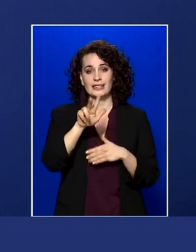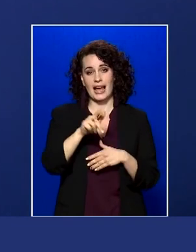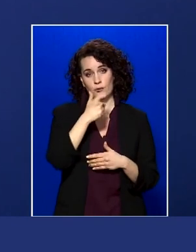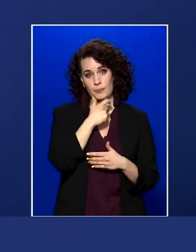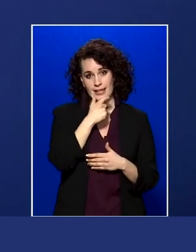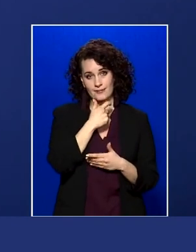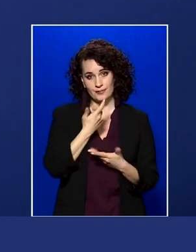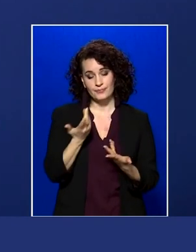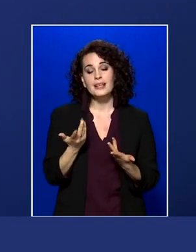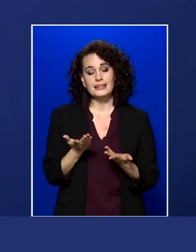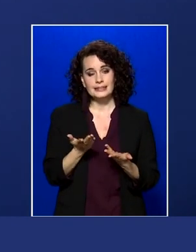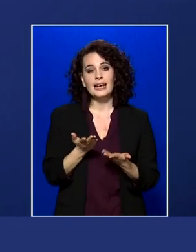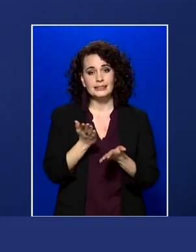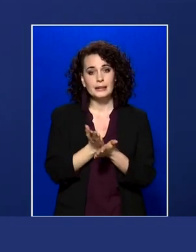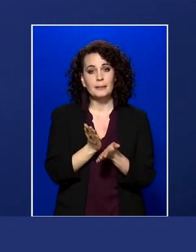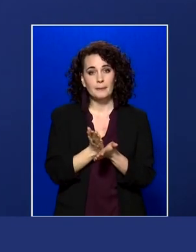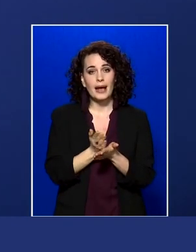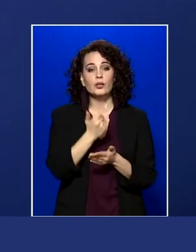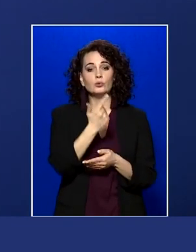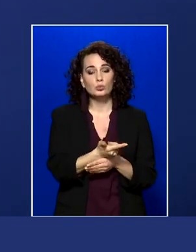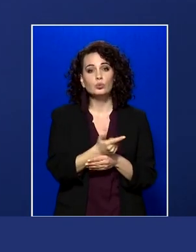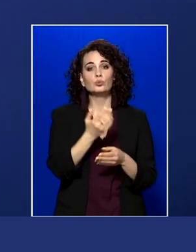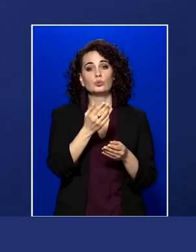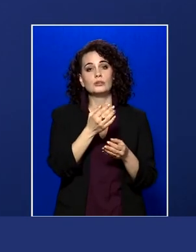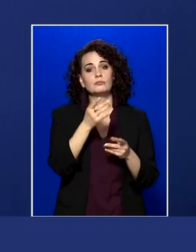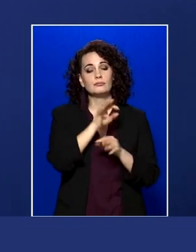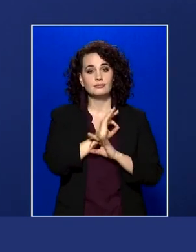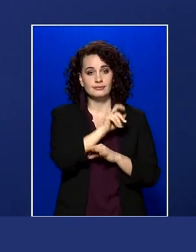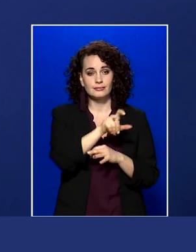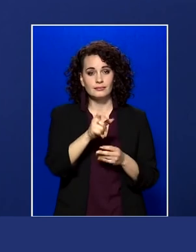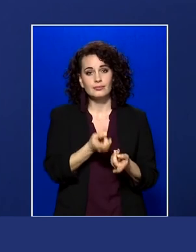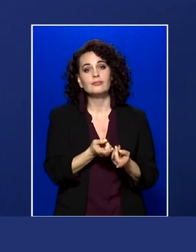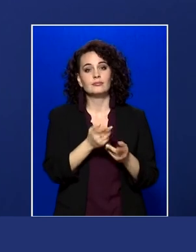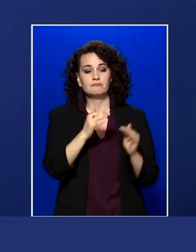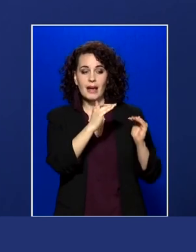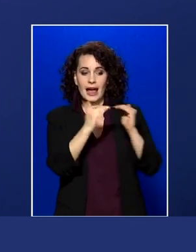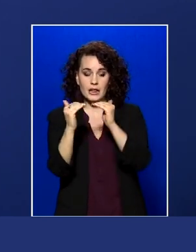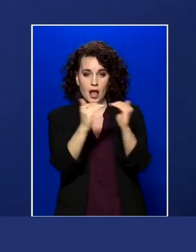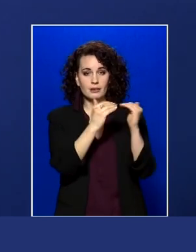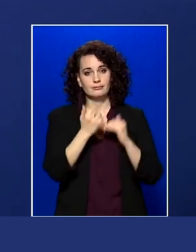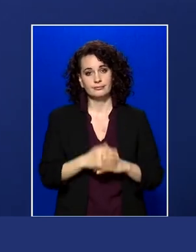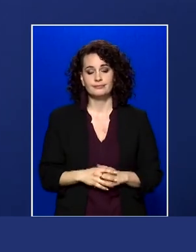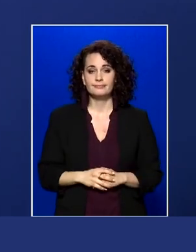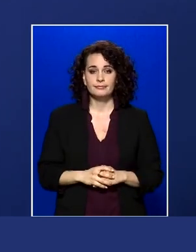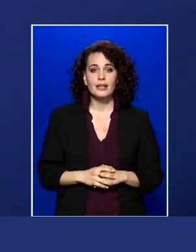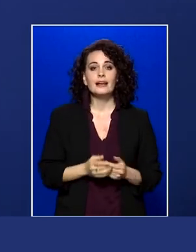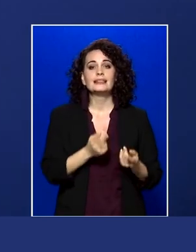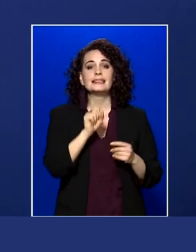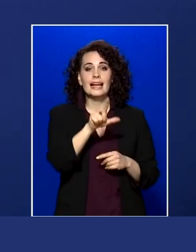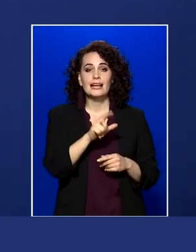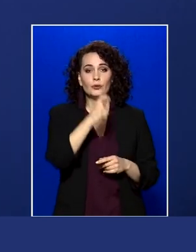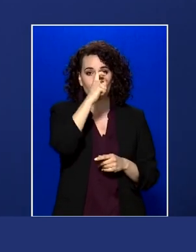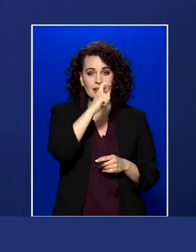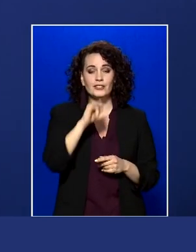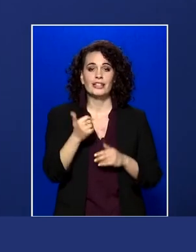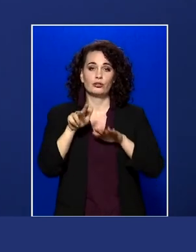73 év, így most már a 20 elhunyt esetében. Közülük 12 férfi, 8 pedig